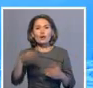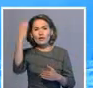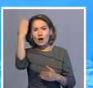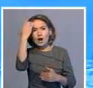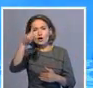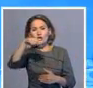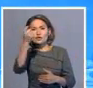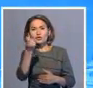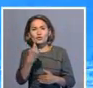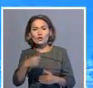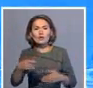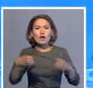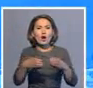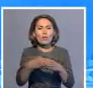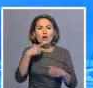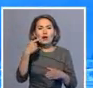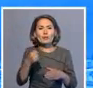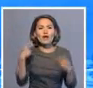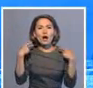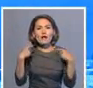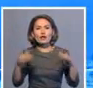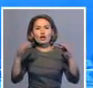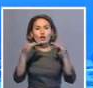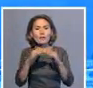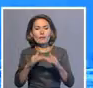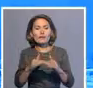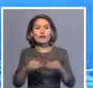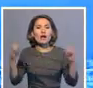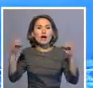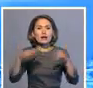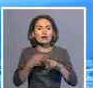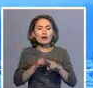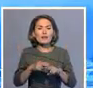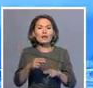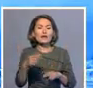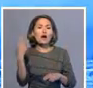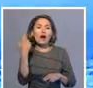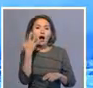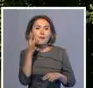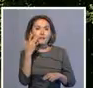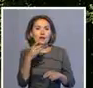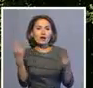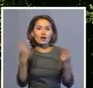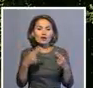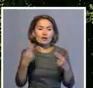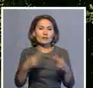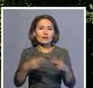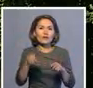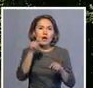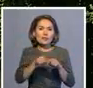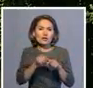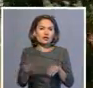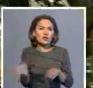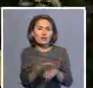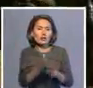Бүгін Ауған соғысының бір топ ардагері офицерлер үйінің маңына жиналып, америкалық тексеру бекетін алып тастауды талап етті. Осыдан екі ай бұрын офицерлер